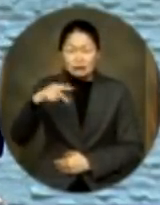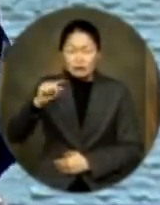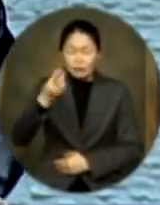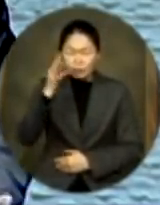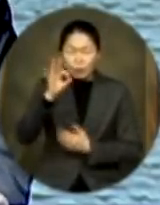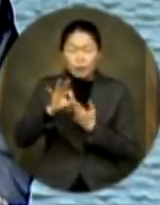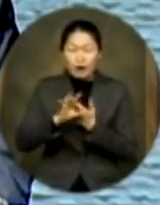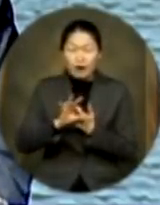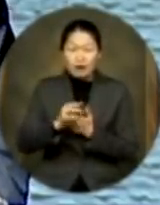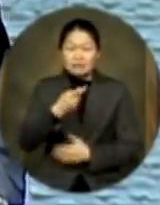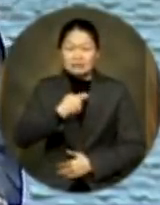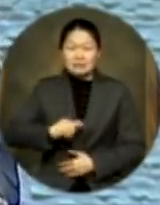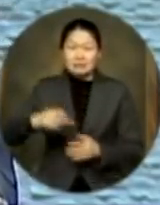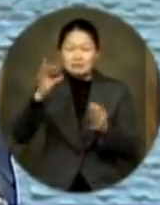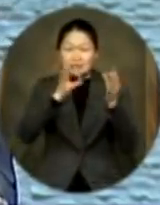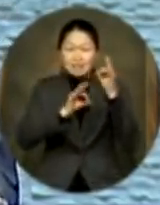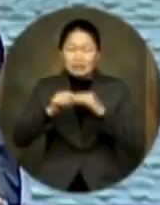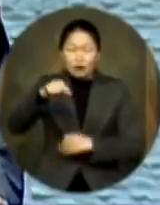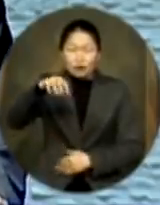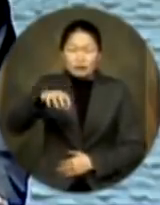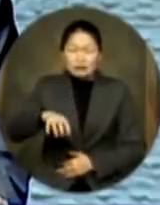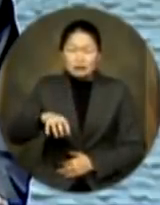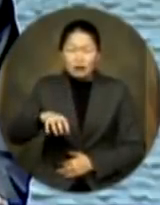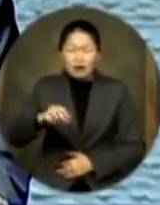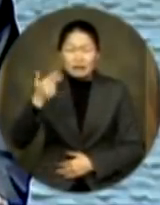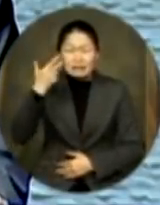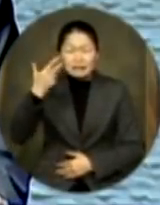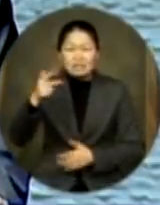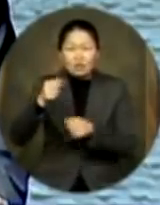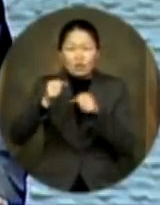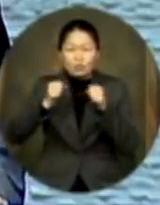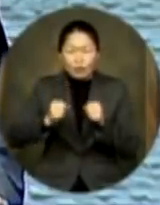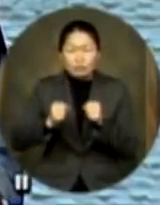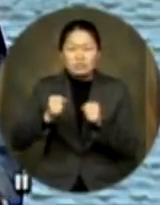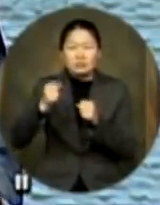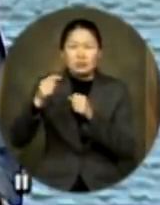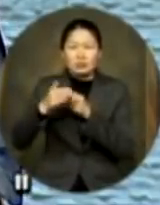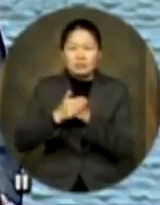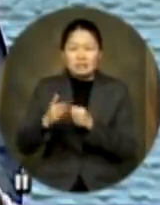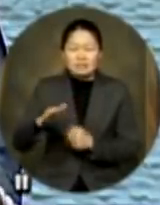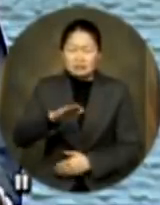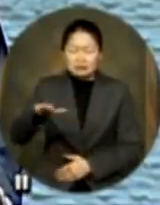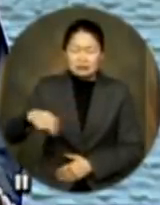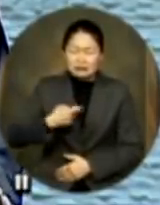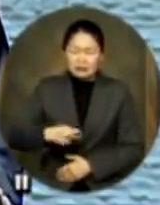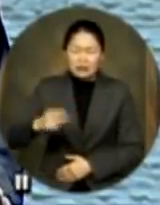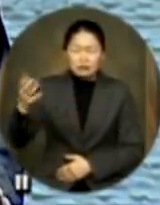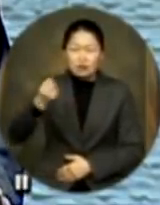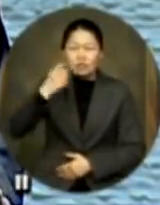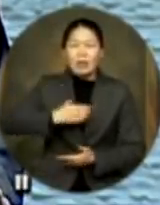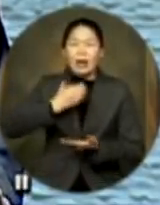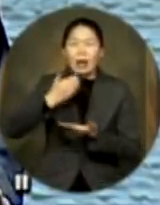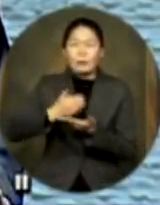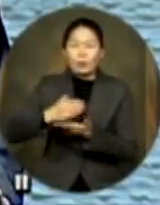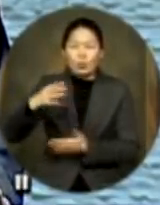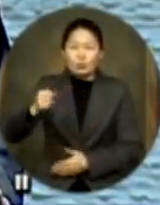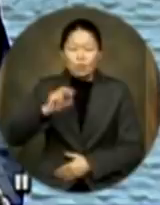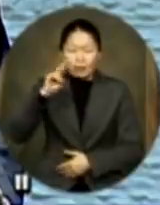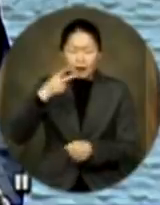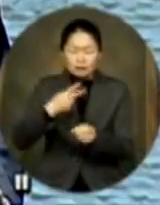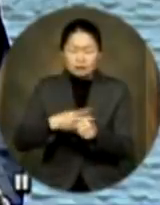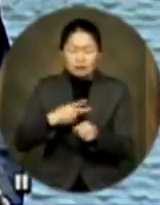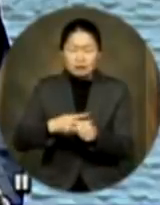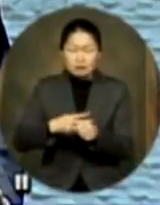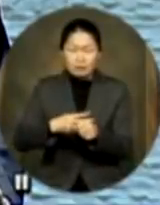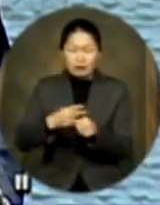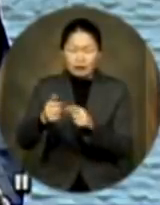제자들을 찾아 거기서 이레를 머물더니 그 제자들이 성령의 감동으로 바울도 로 예루살렘에